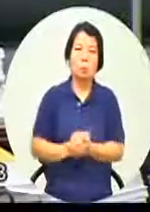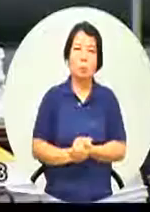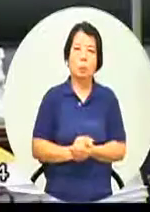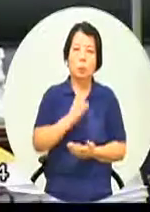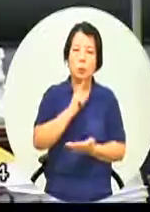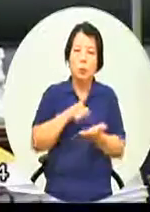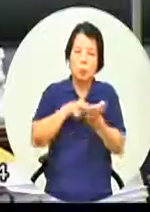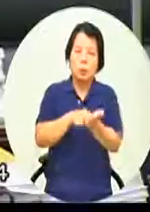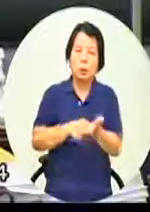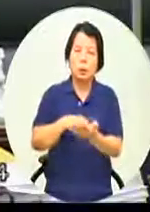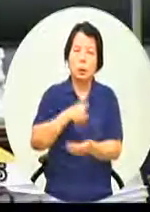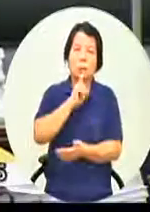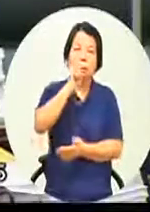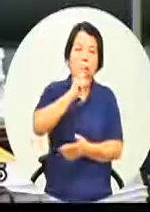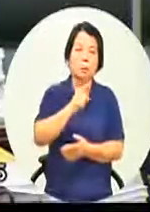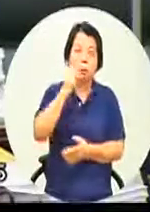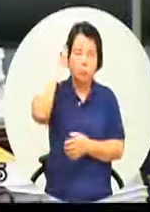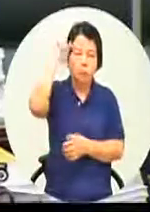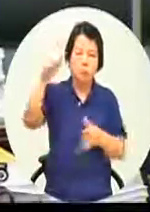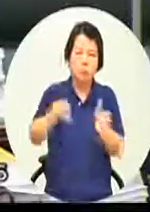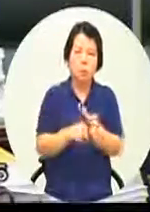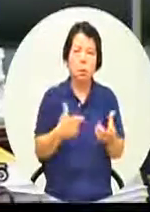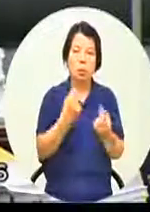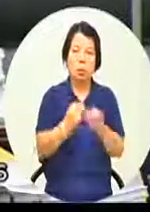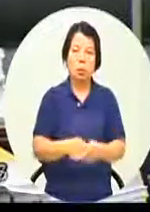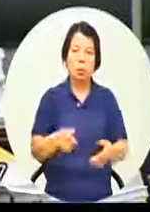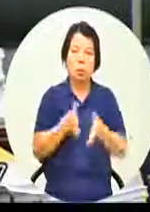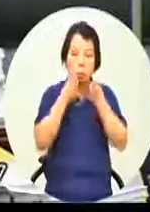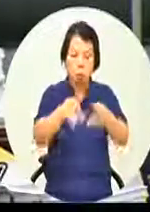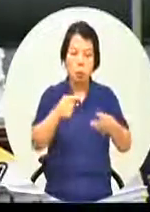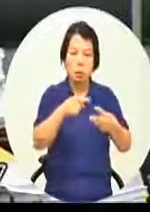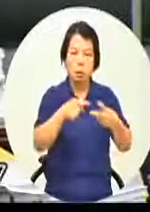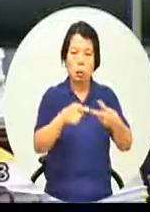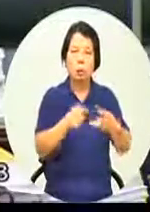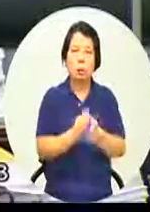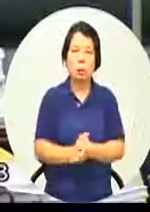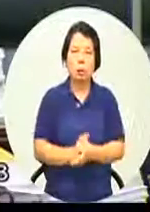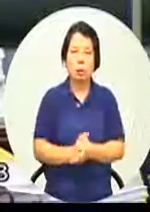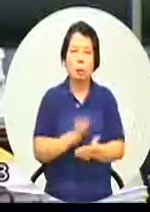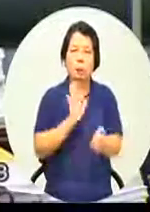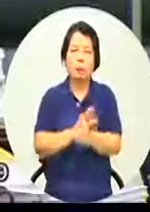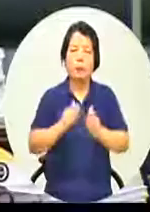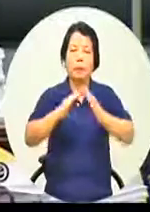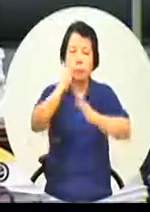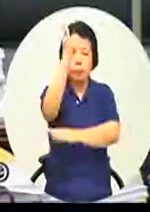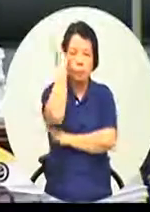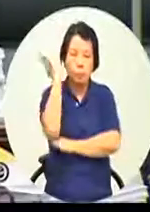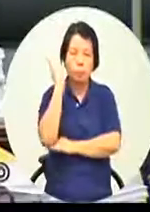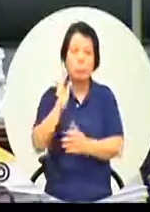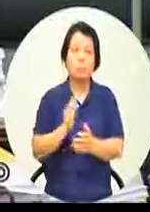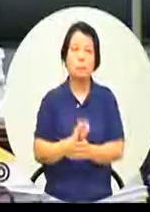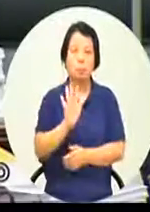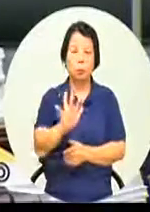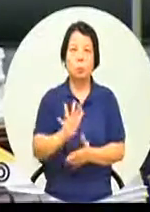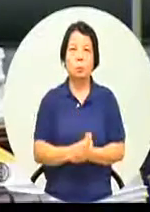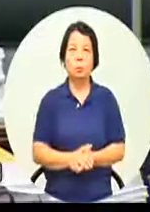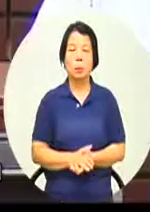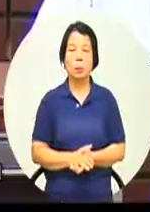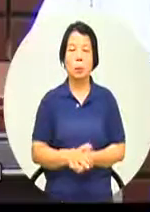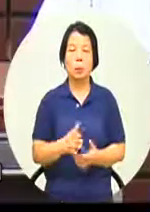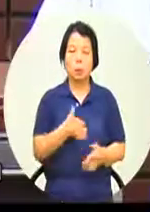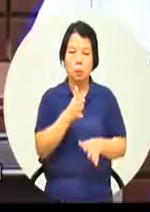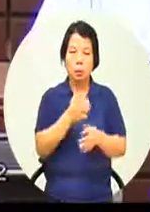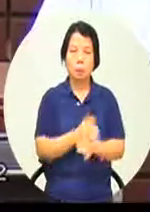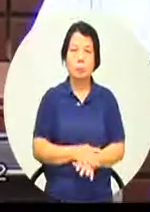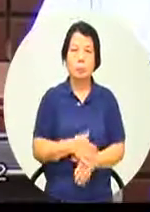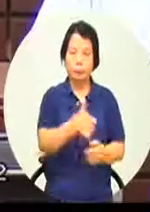候，我针对第一项跟第二项的部分，我还替市政府说话，欸。 这一点我当然是要感谢陈议